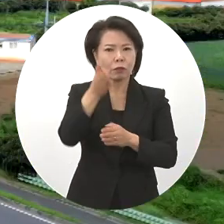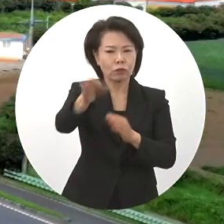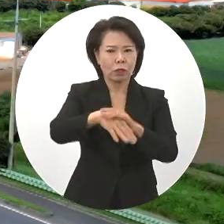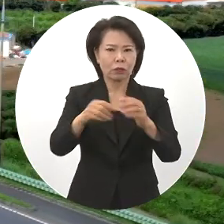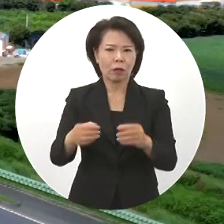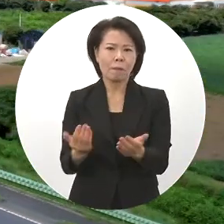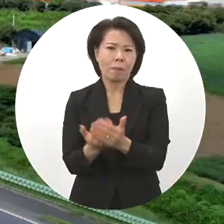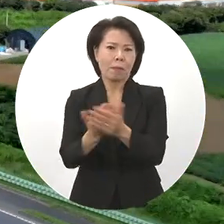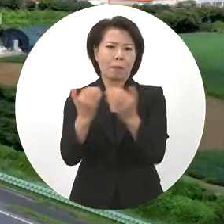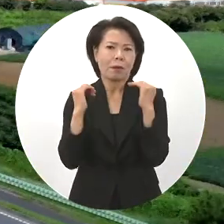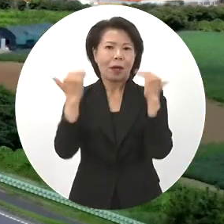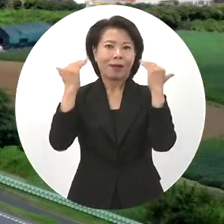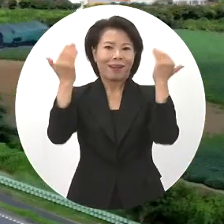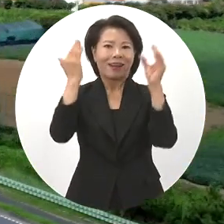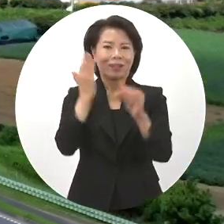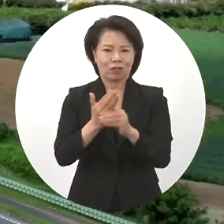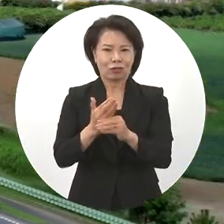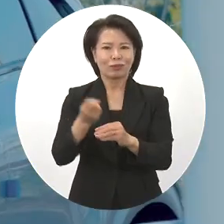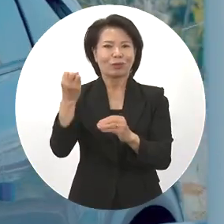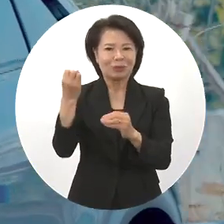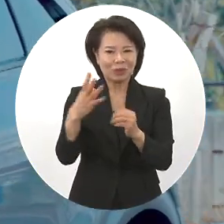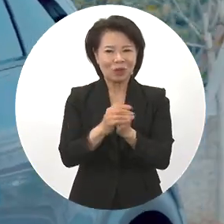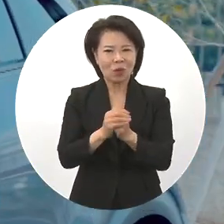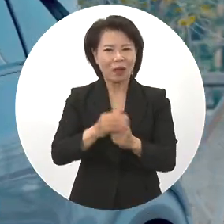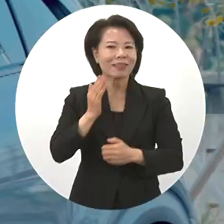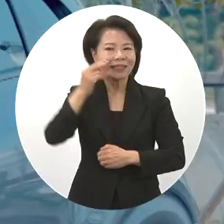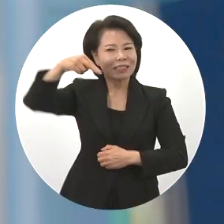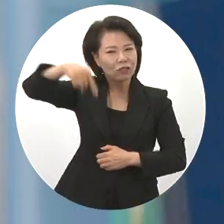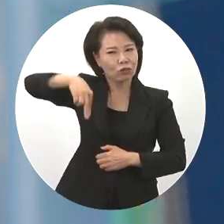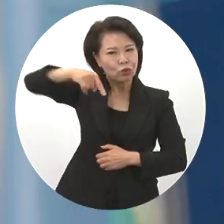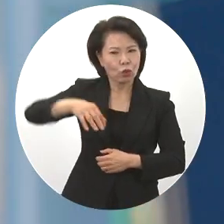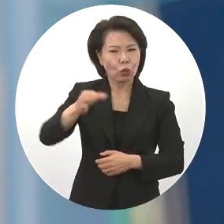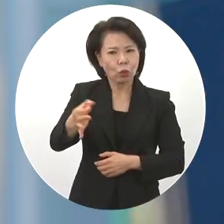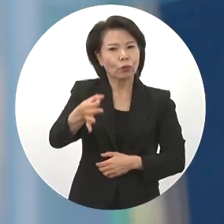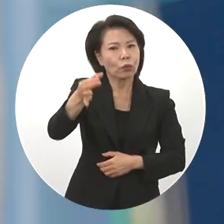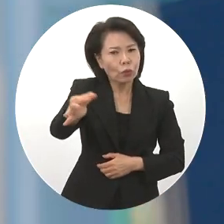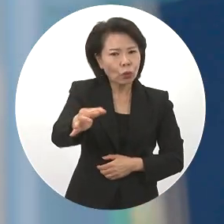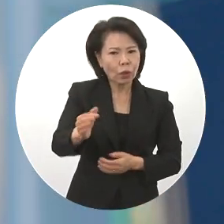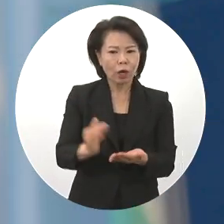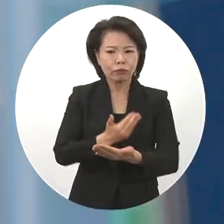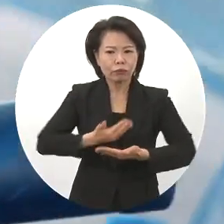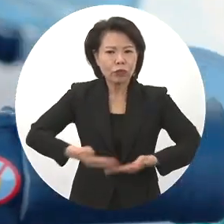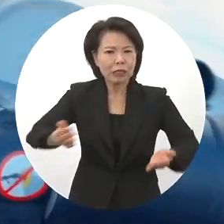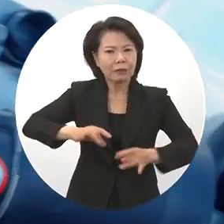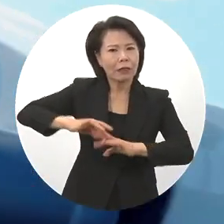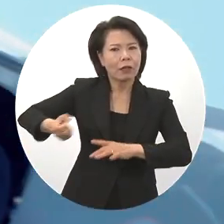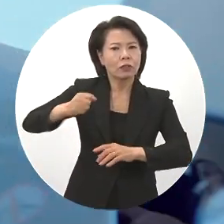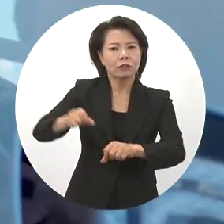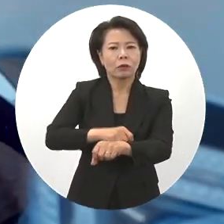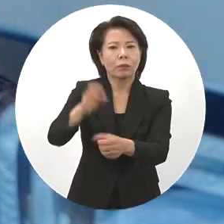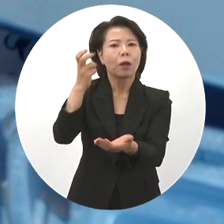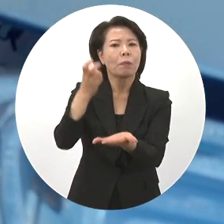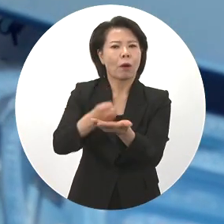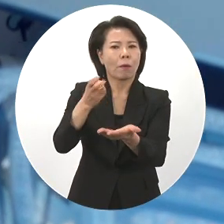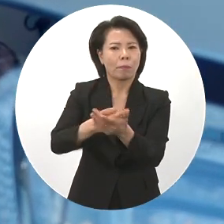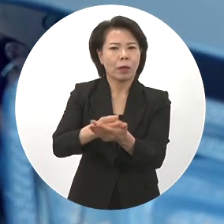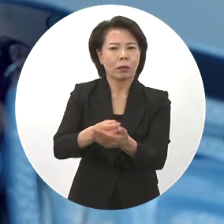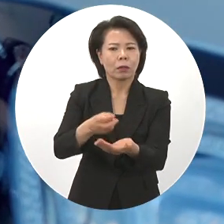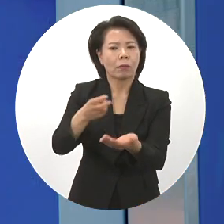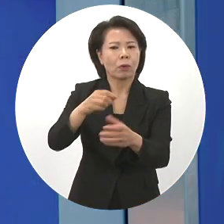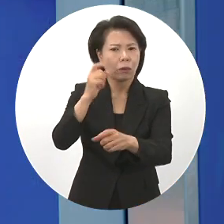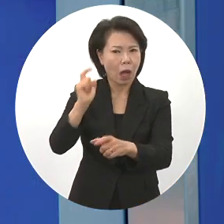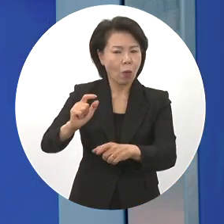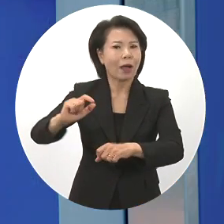빠르게 성장하고 있습니다. 또한 그린수소 유료화와 분산에너지 특별법 시행 등